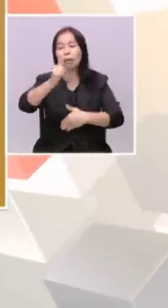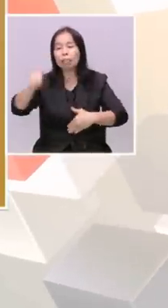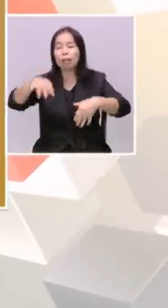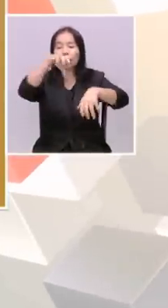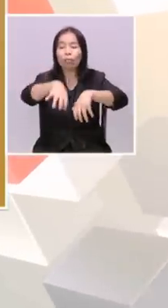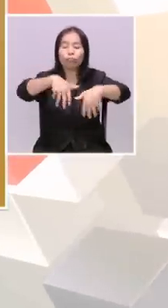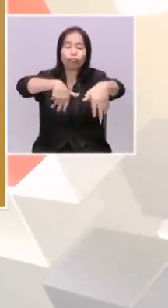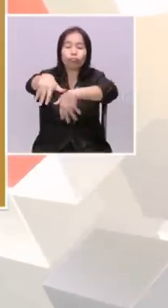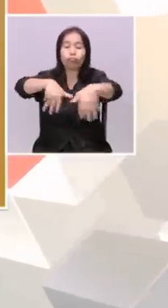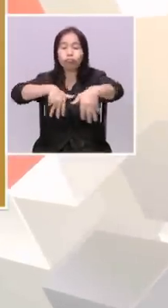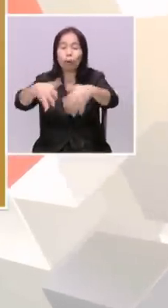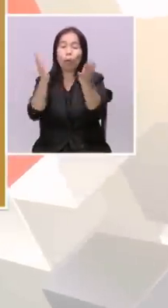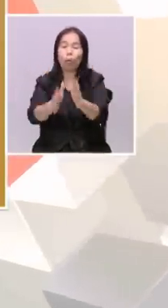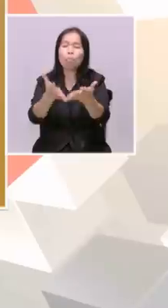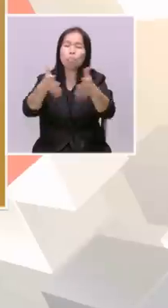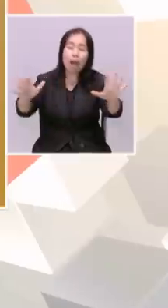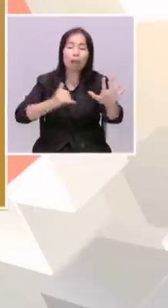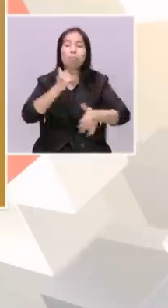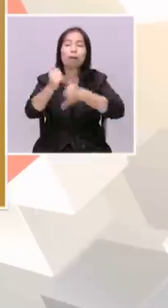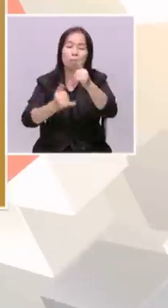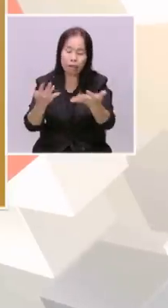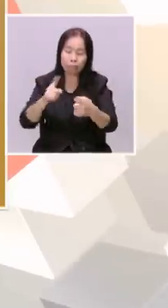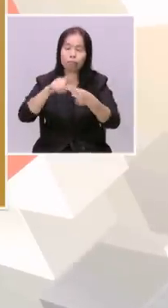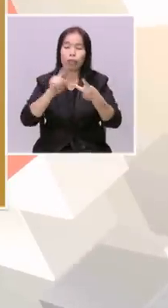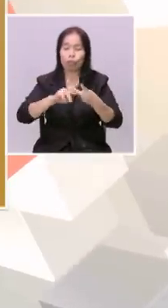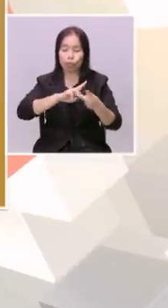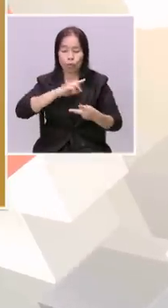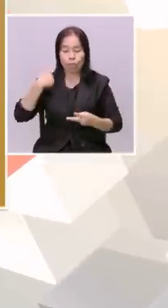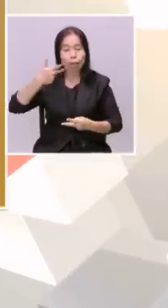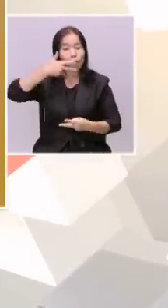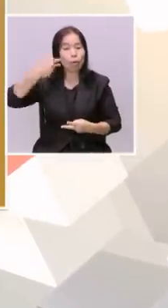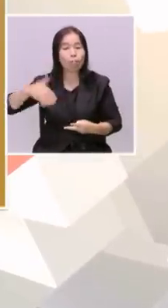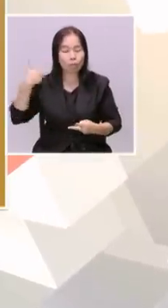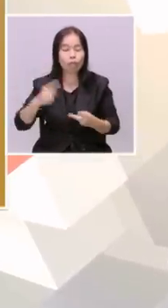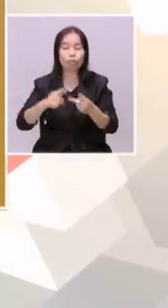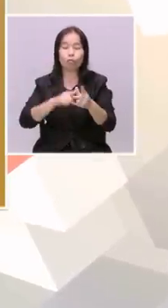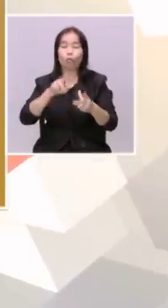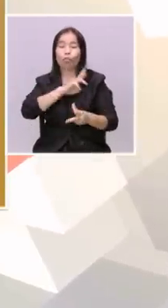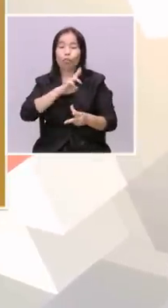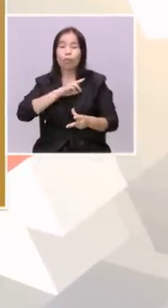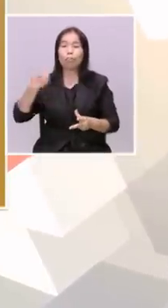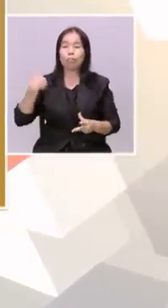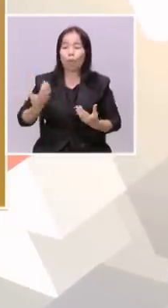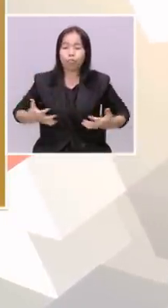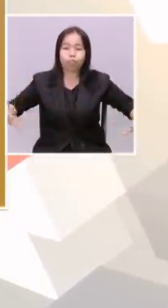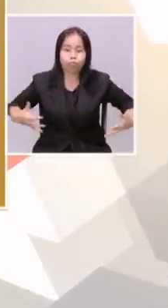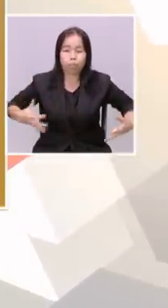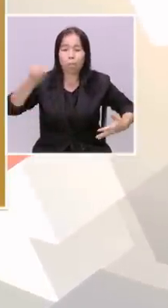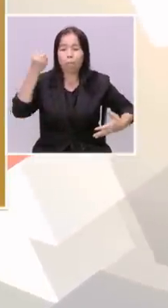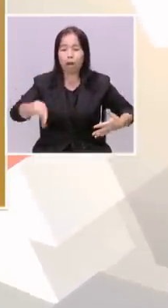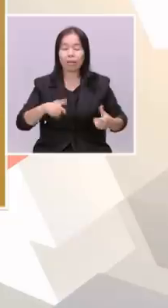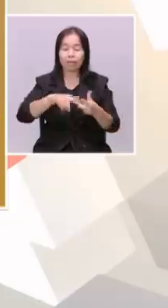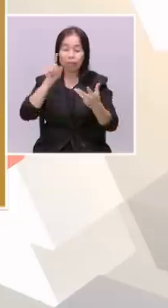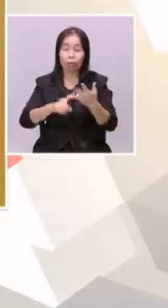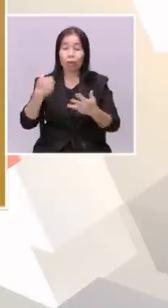มีโรคประจำตัวนะคะอย่างเช่นเบาหวานและโรคอ้วนด้วยแล้วก็มีเคสของคุณผู้หญิงนะคะผู้ชมเป็นผู้เสียชีวิต